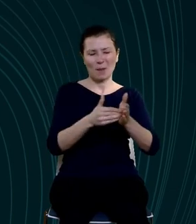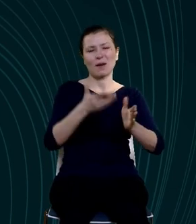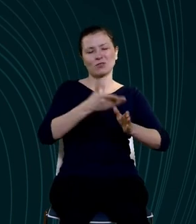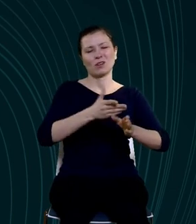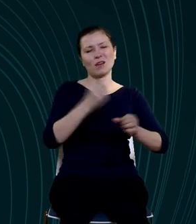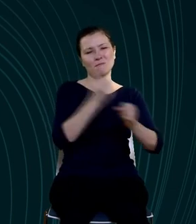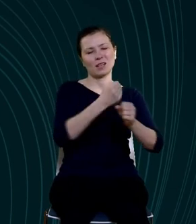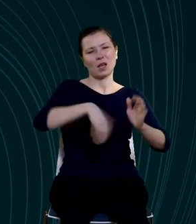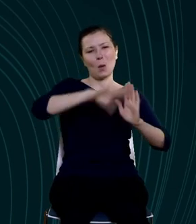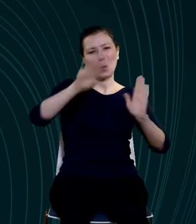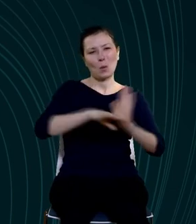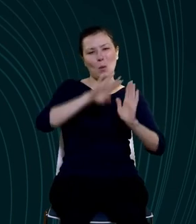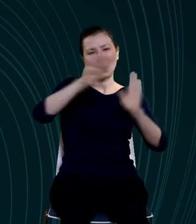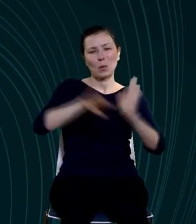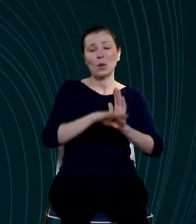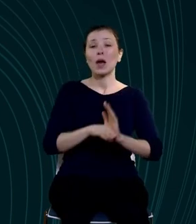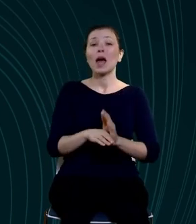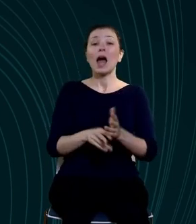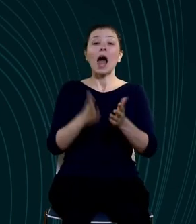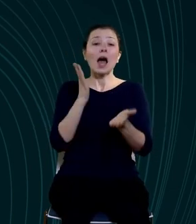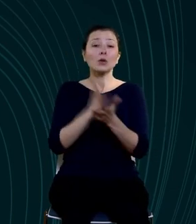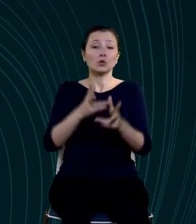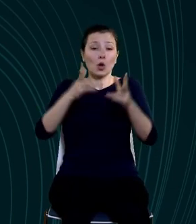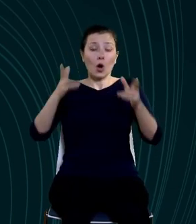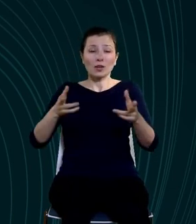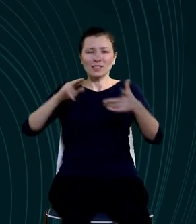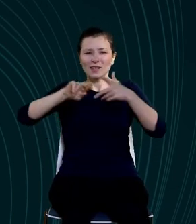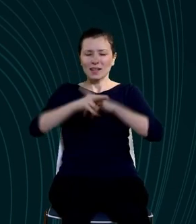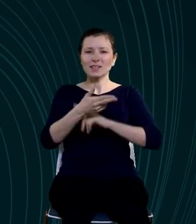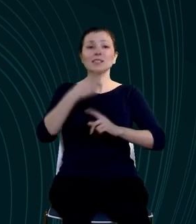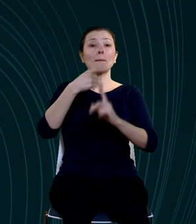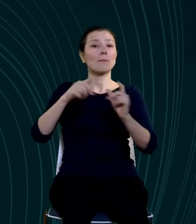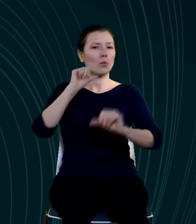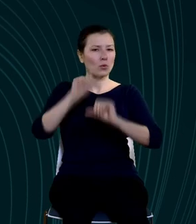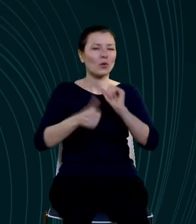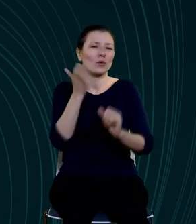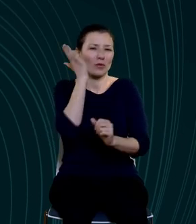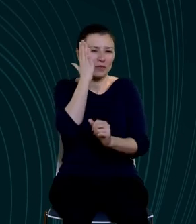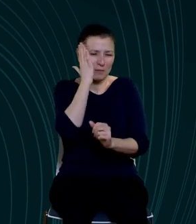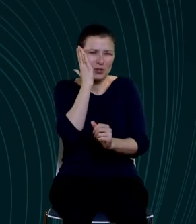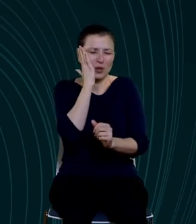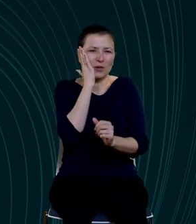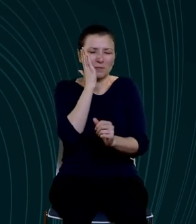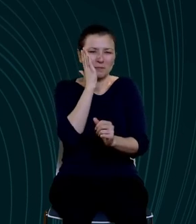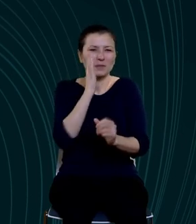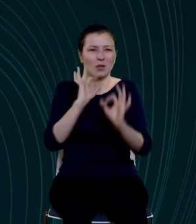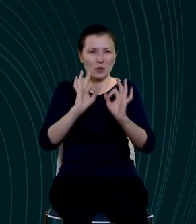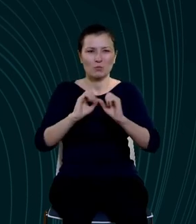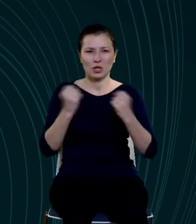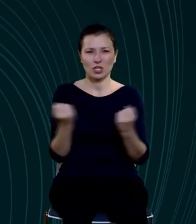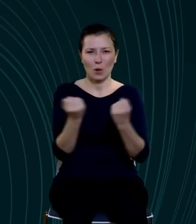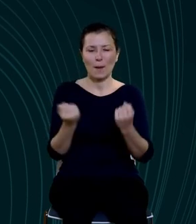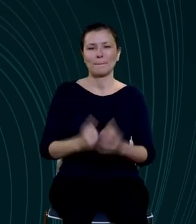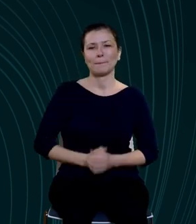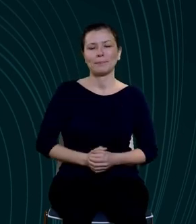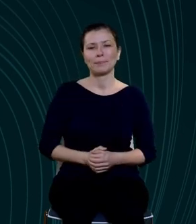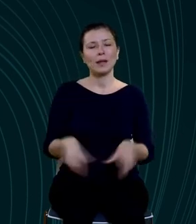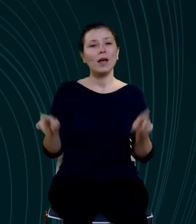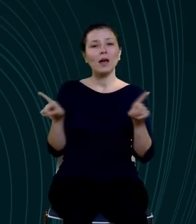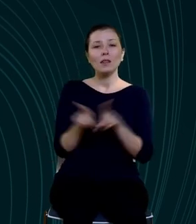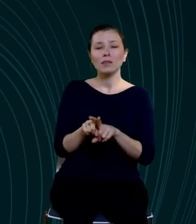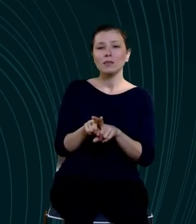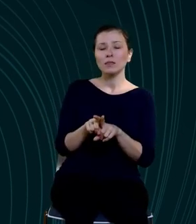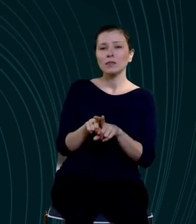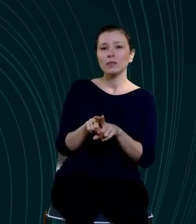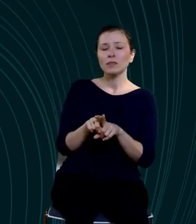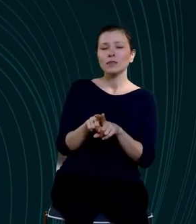niemalże rejestracji, no wiemy, że to rzeczywiście w praktyce się sprawdza. Mamy również zweryfikowane